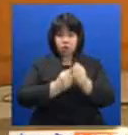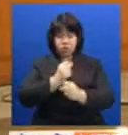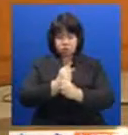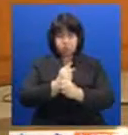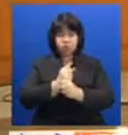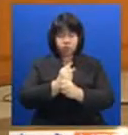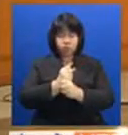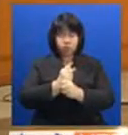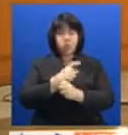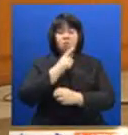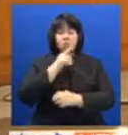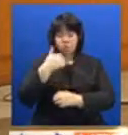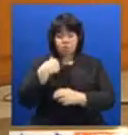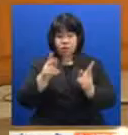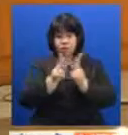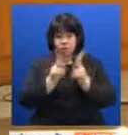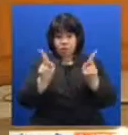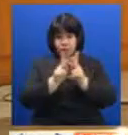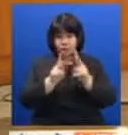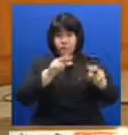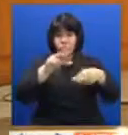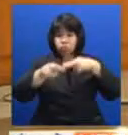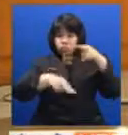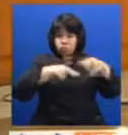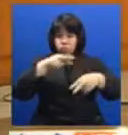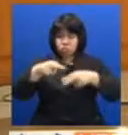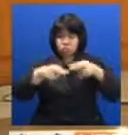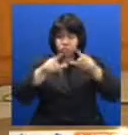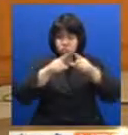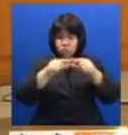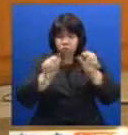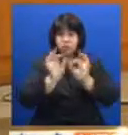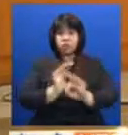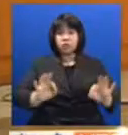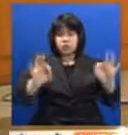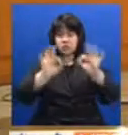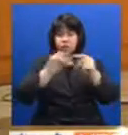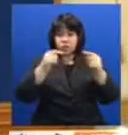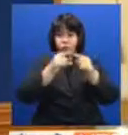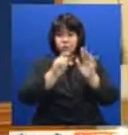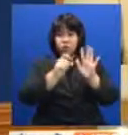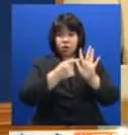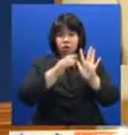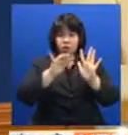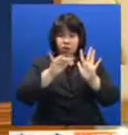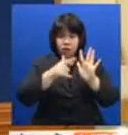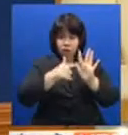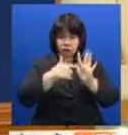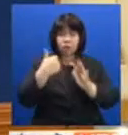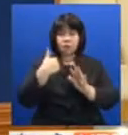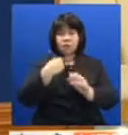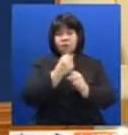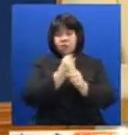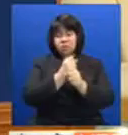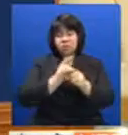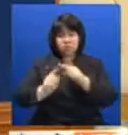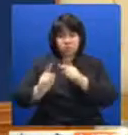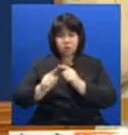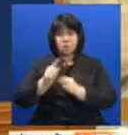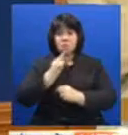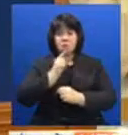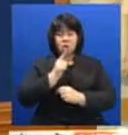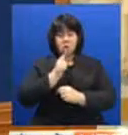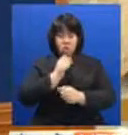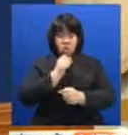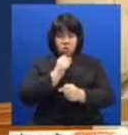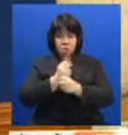มีอำนาจตรวจสอบ สอบสวนคดีอายาที่สำคัญรวมกัพนกงานสอบสวนและราชการอายการไม่ต้องดำรงตำแหน่